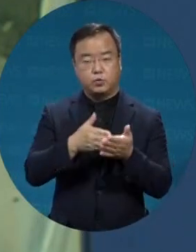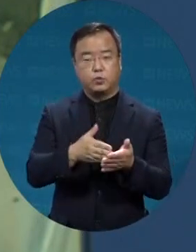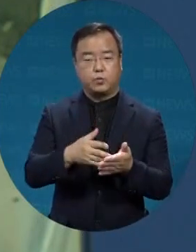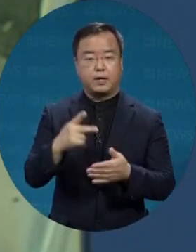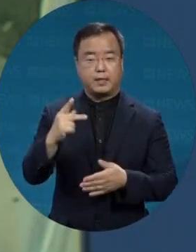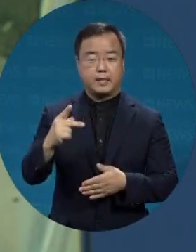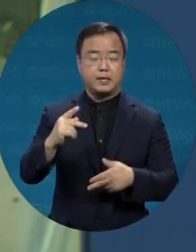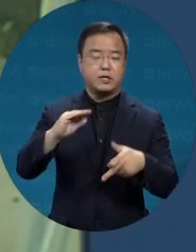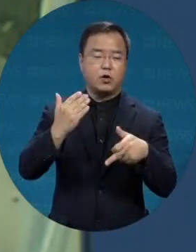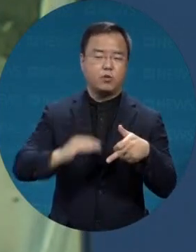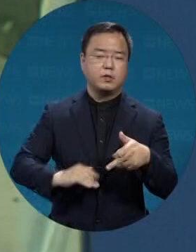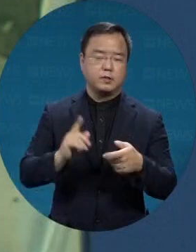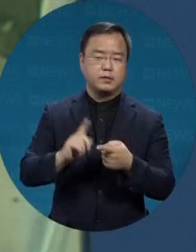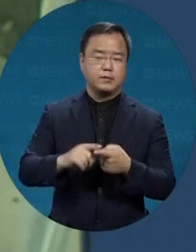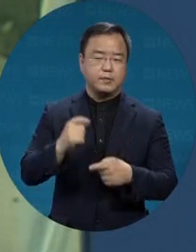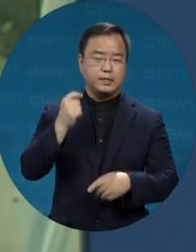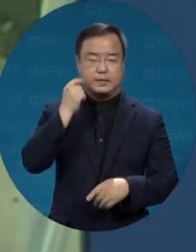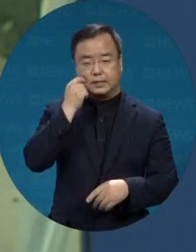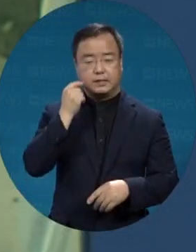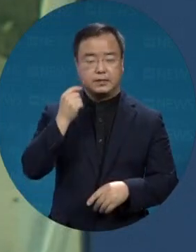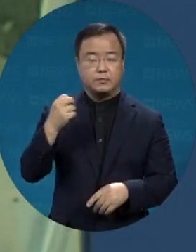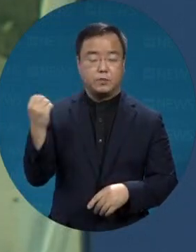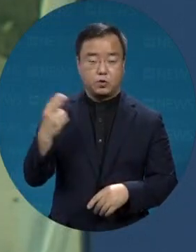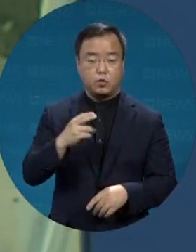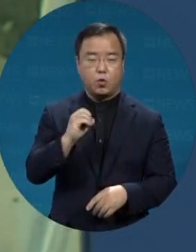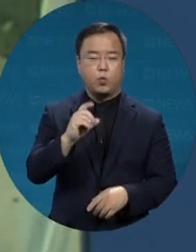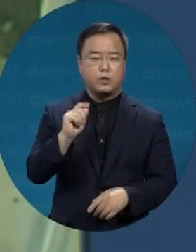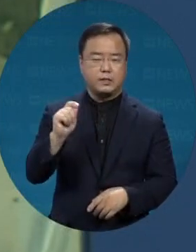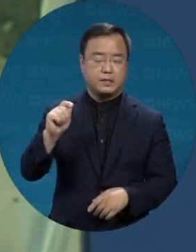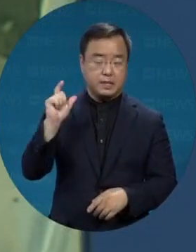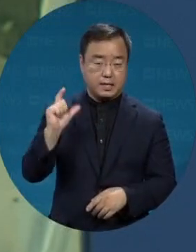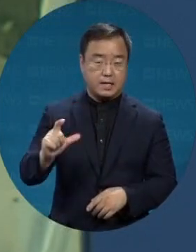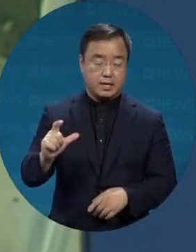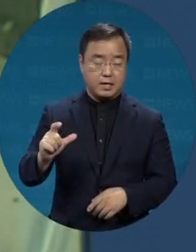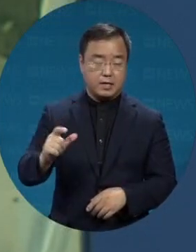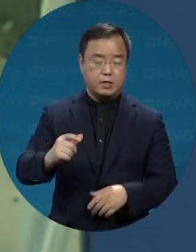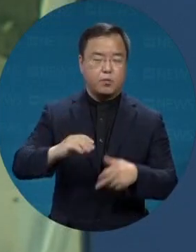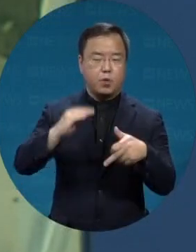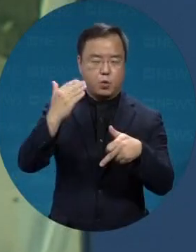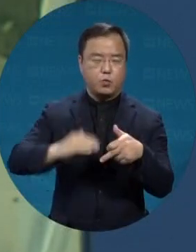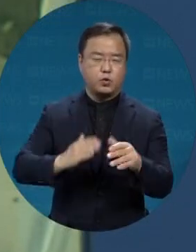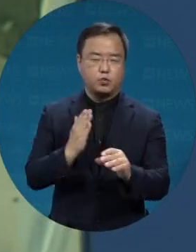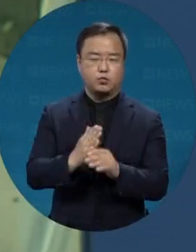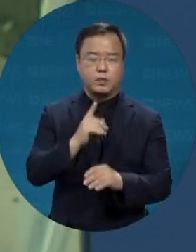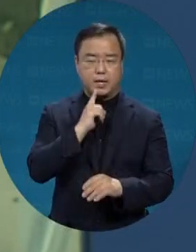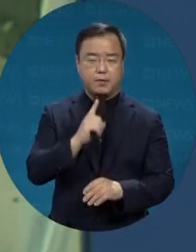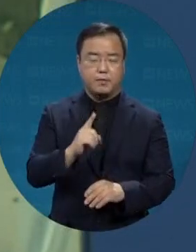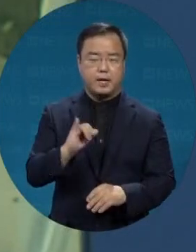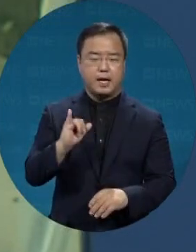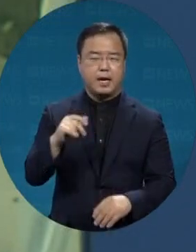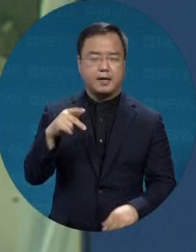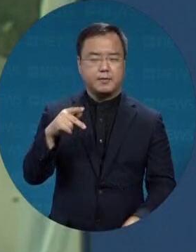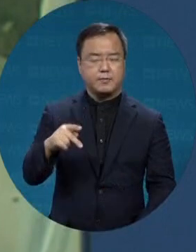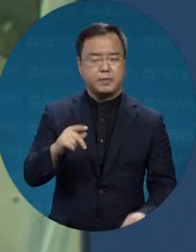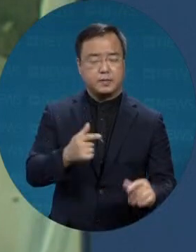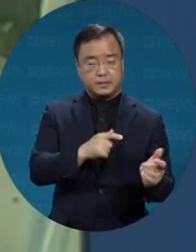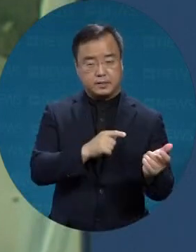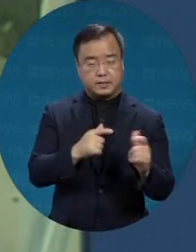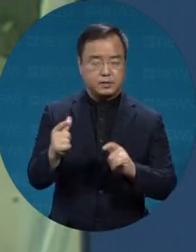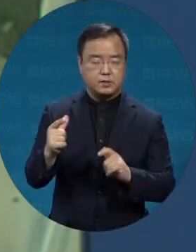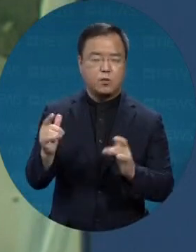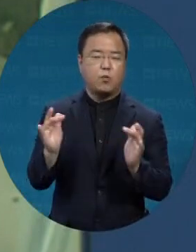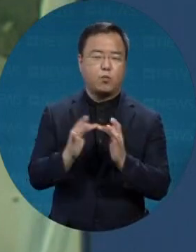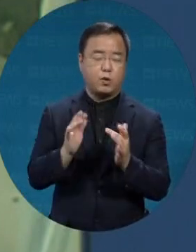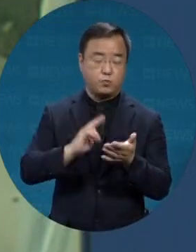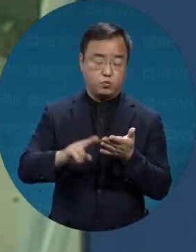k-콘텐츠에 대한 이제 열풍 그리고 ott의 강세 그리고 콘텐츠 중심이라고 할 수 있는 ip를 웹툰과 웹소설이